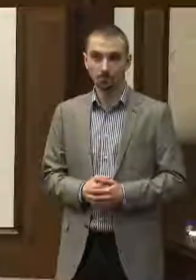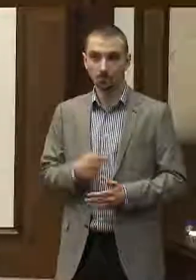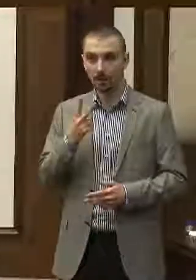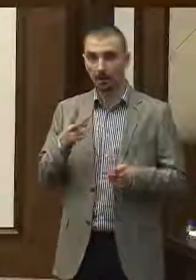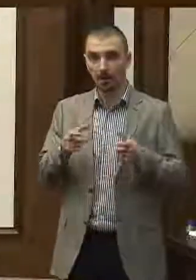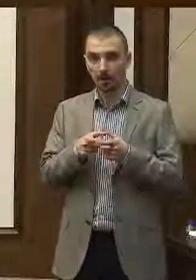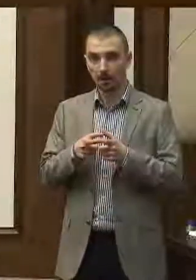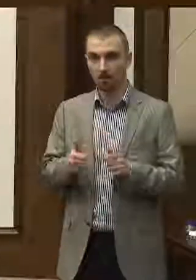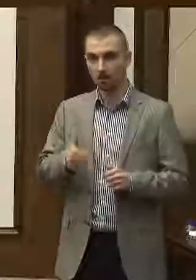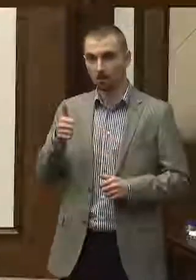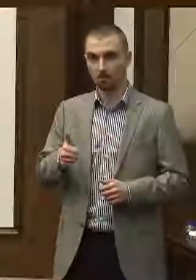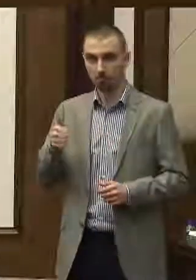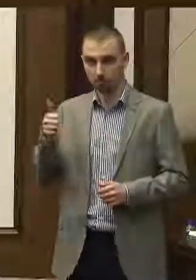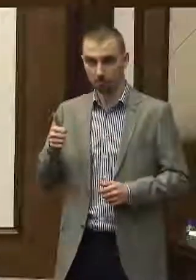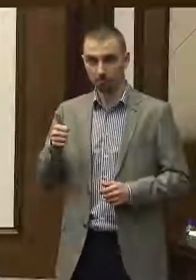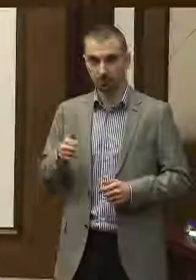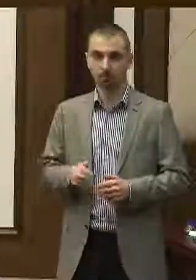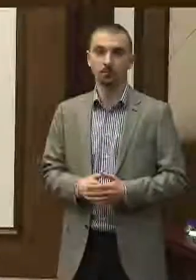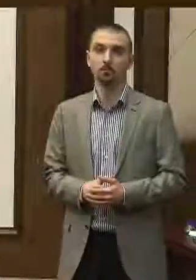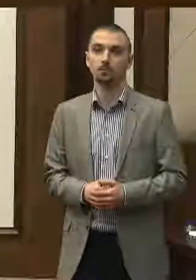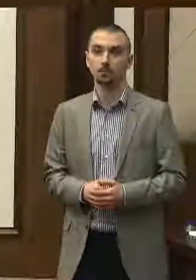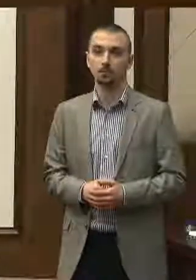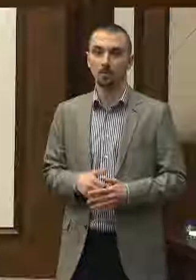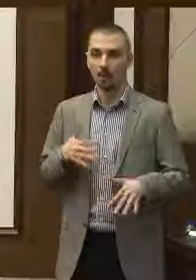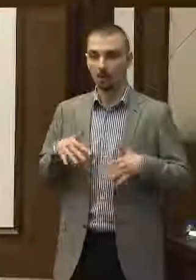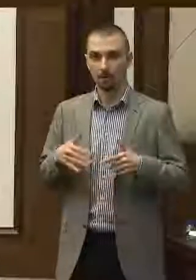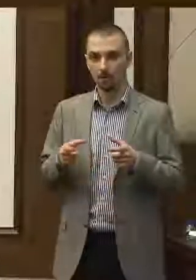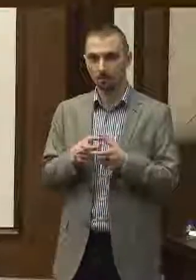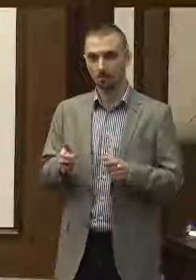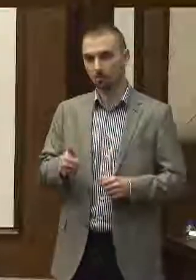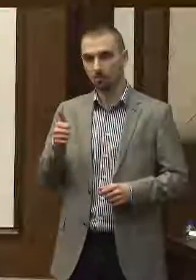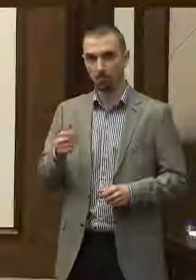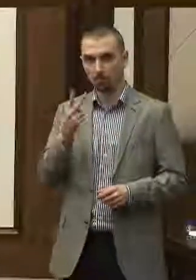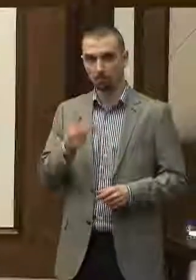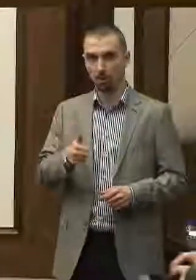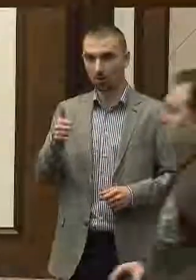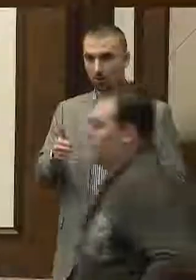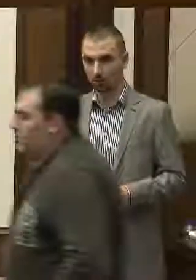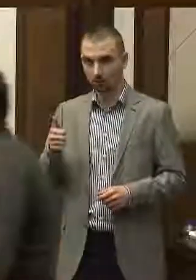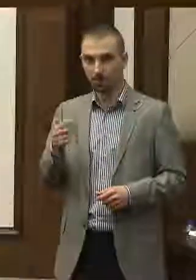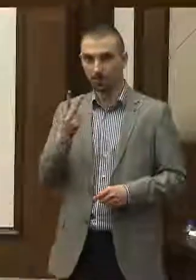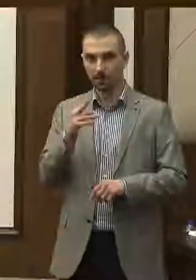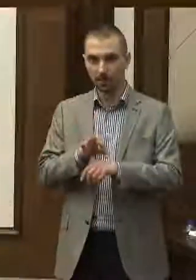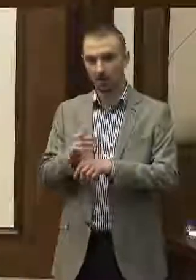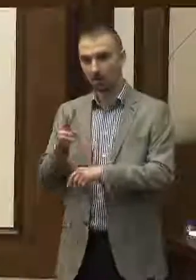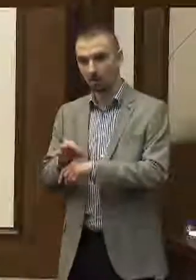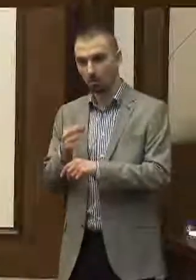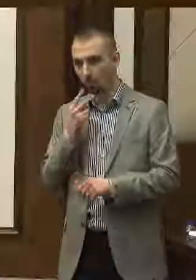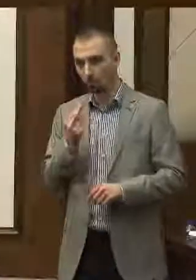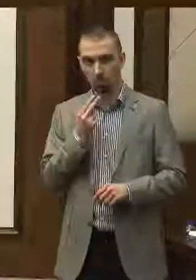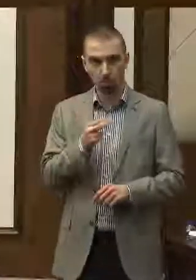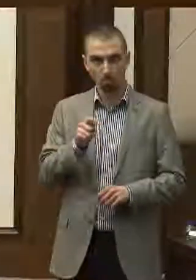dernek başkanı, dezavantajlı vatandaşlarımızla uğraşan dernek başkanı ikişer dakika konuşma